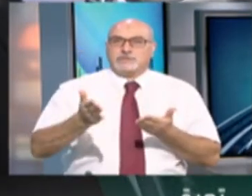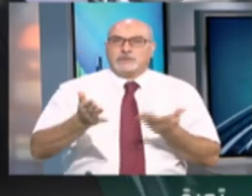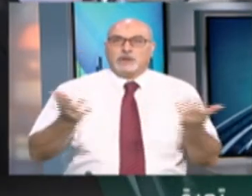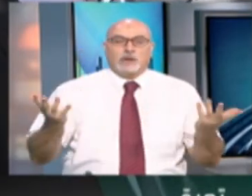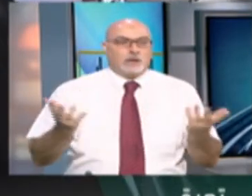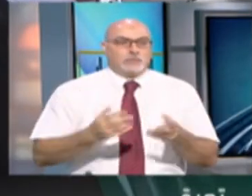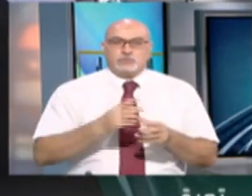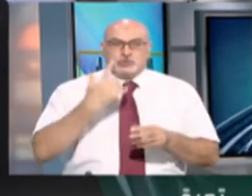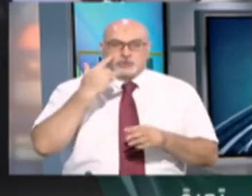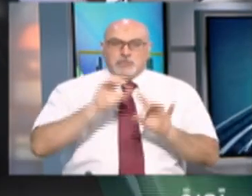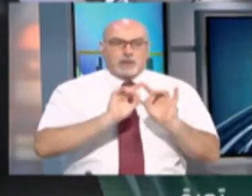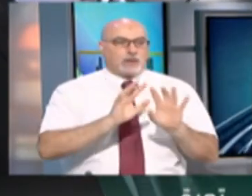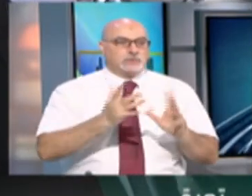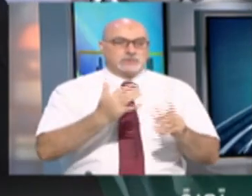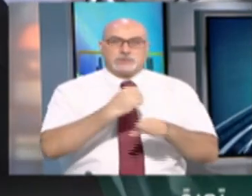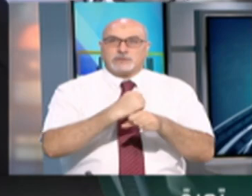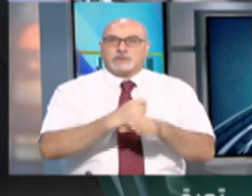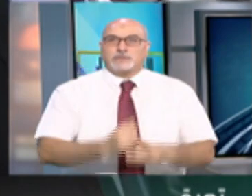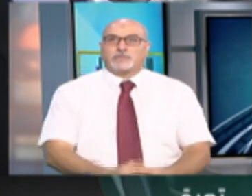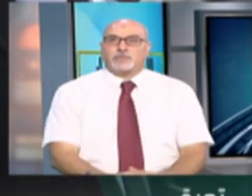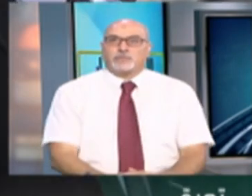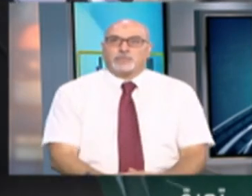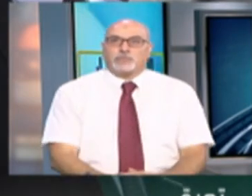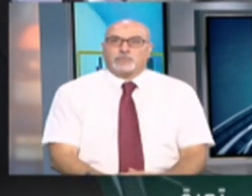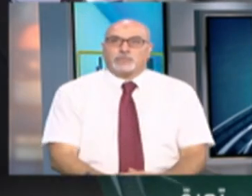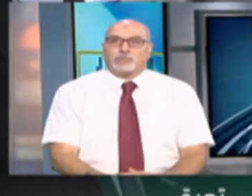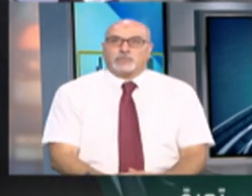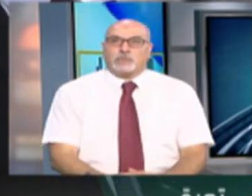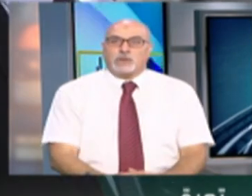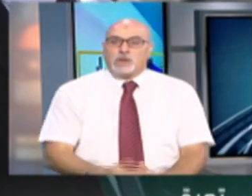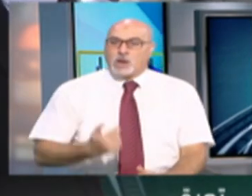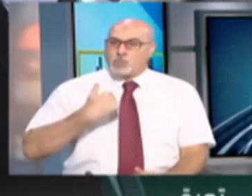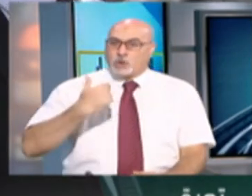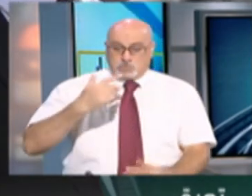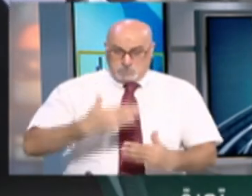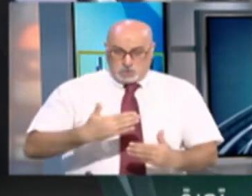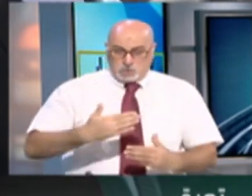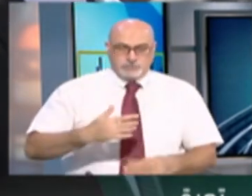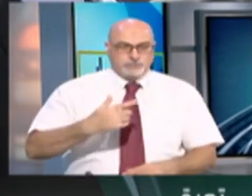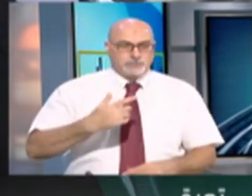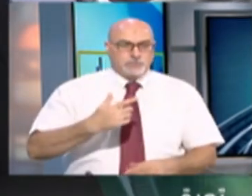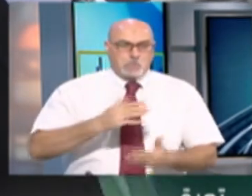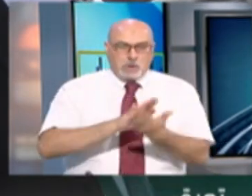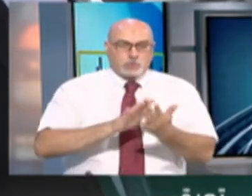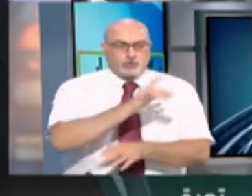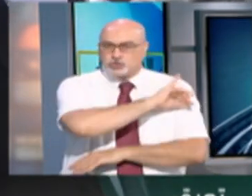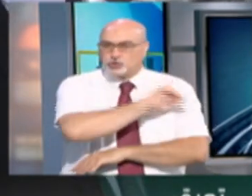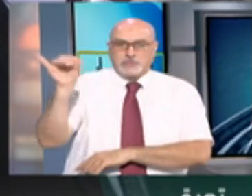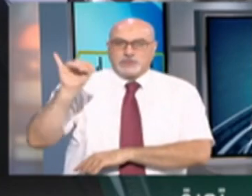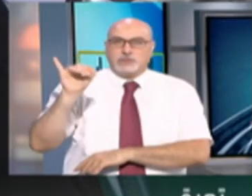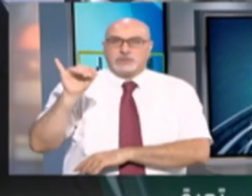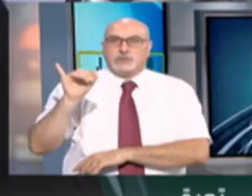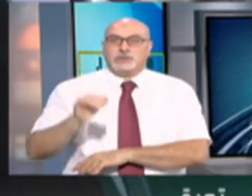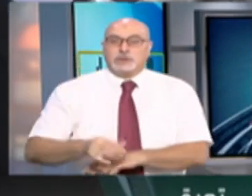ينطق. الور ما نتسامح مع اي واحد اللي كان